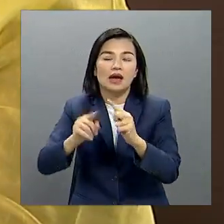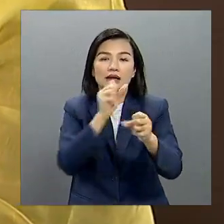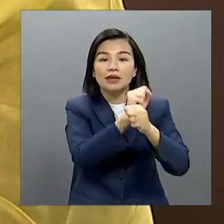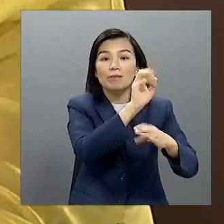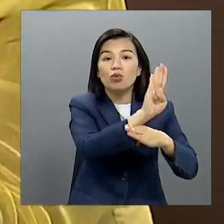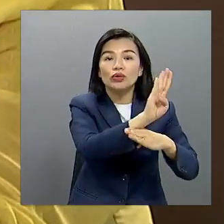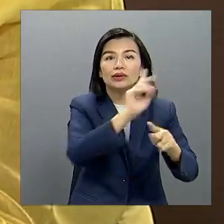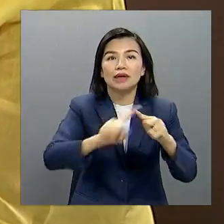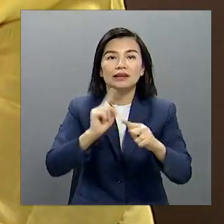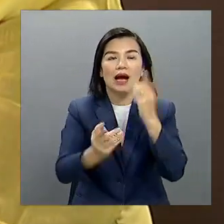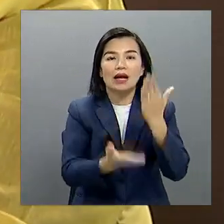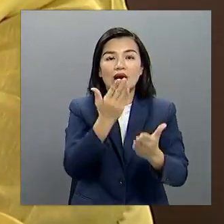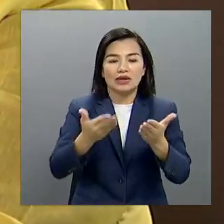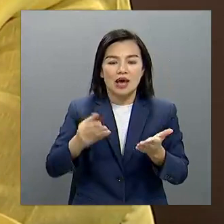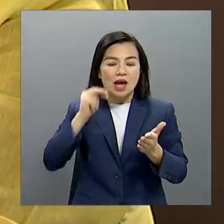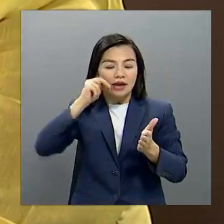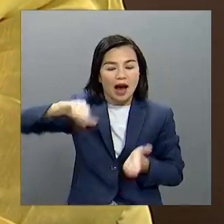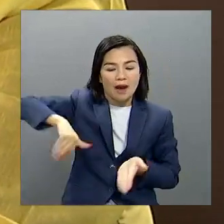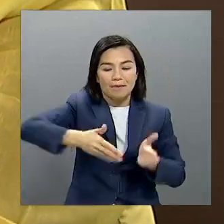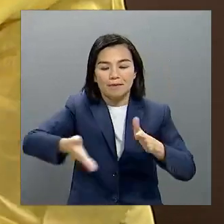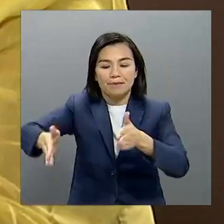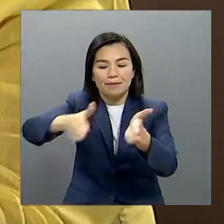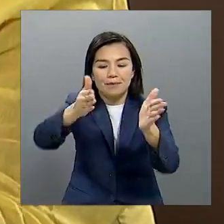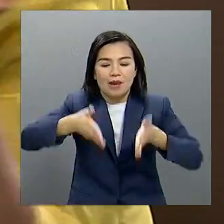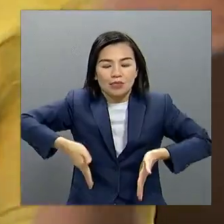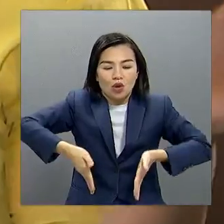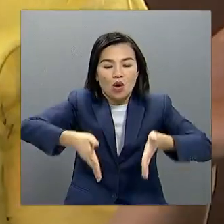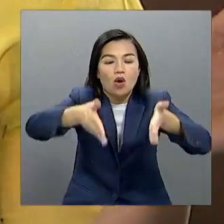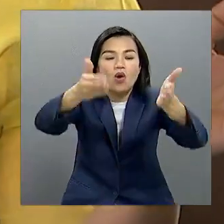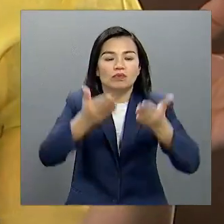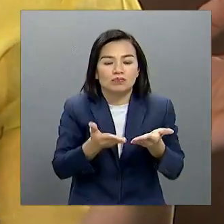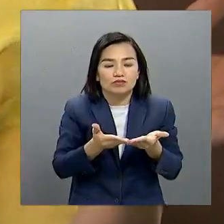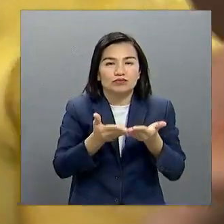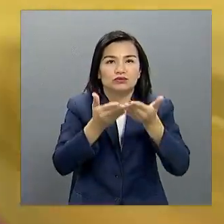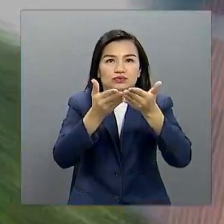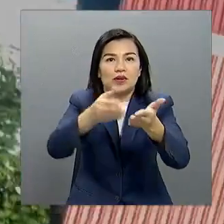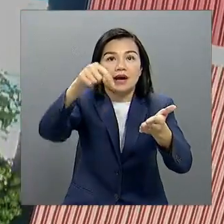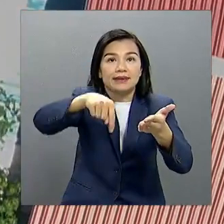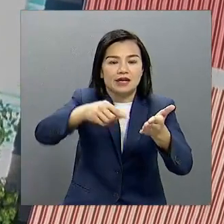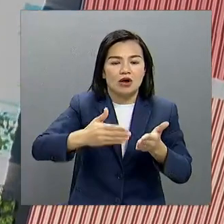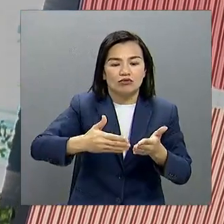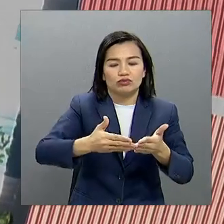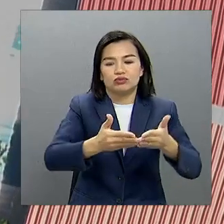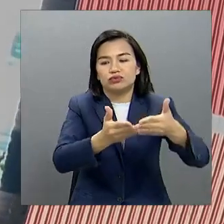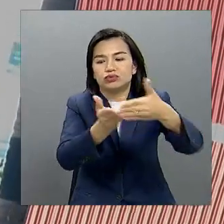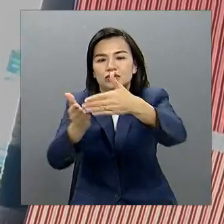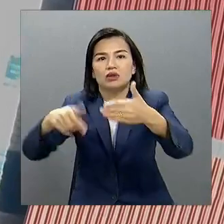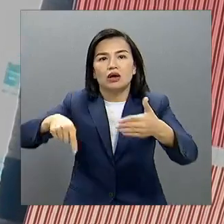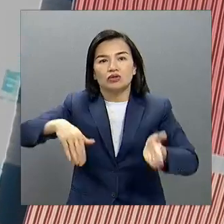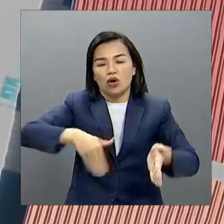ล่องน้ำในคลองบางหลวงไหว้พระแล้วคลองนี้ก็จะล่องสู่แม่น้ำเจ้าพระยา